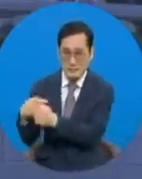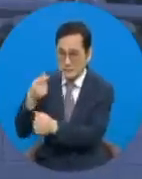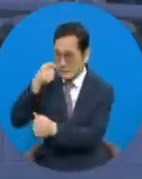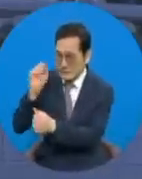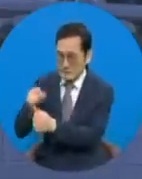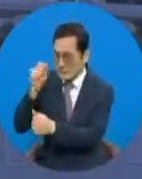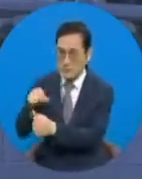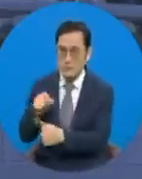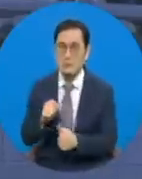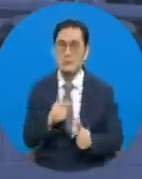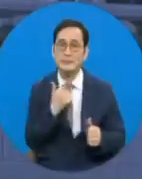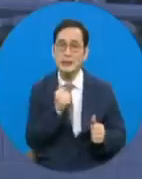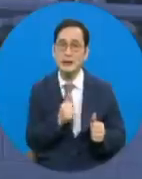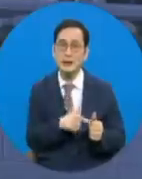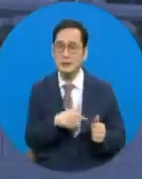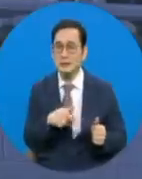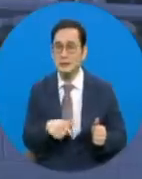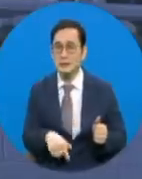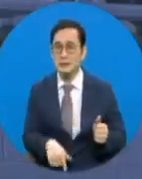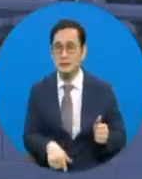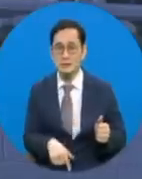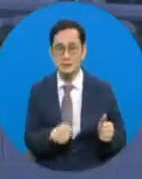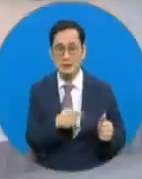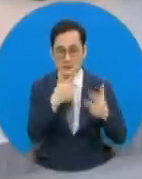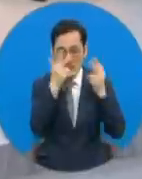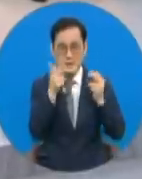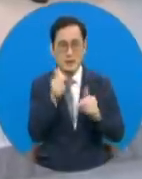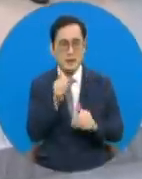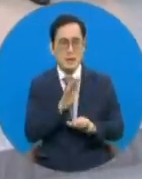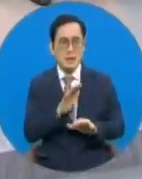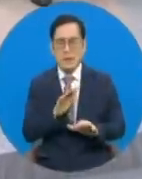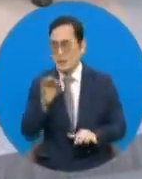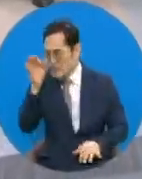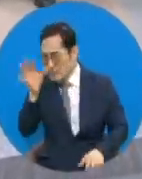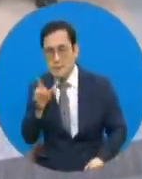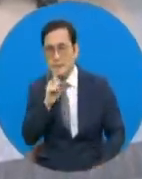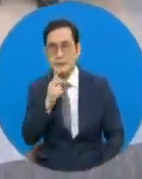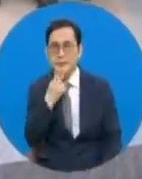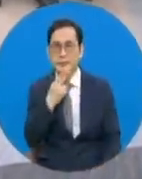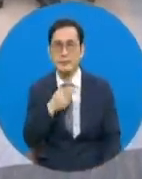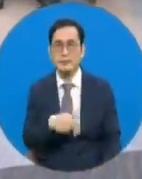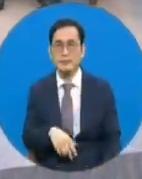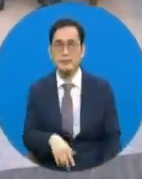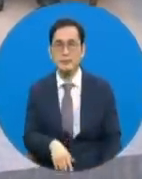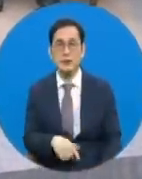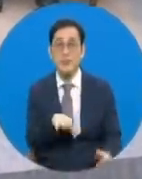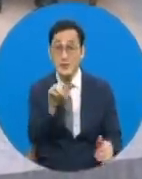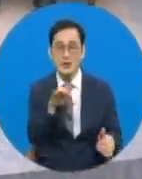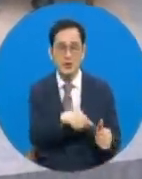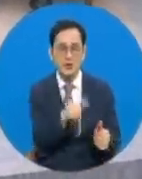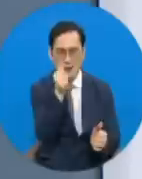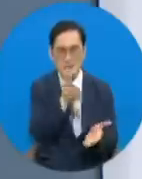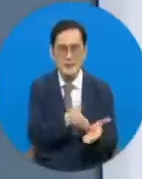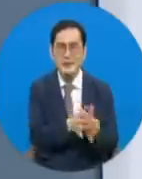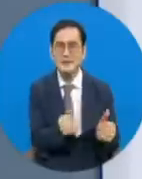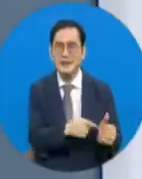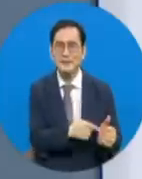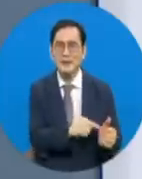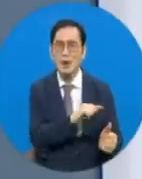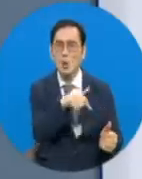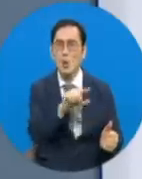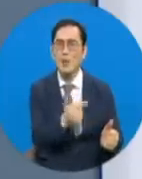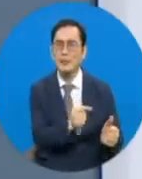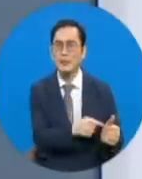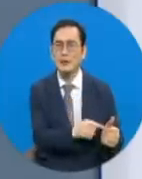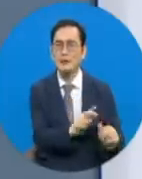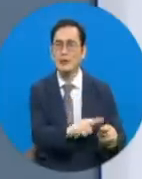없습니다. 사퇴뿐만 아니라요. 어떻게 보셨습니까? 일단은 권칠승 수석 대변인 당장 사퇴해야 합니다. 그리고 사퇴하지 않다면